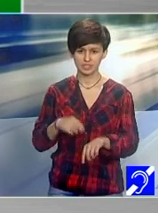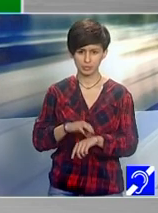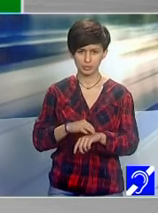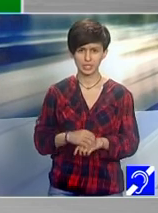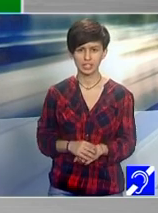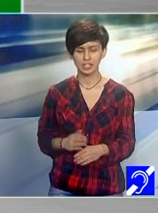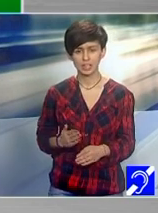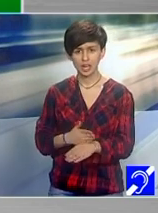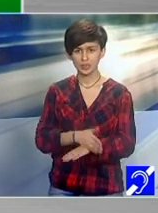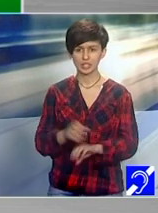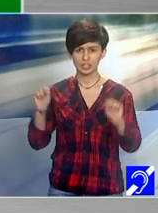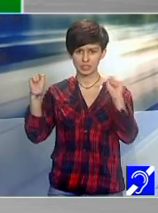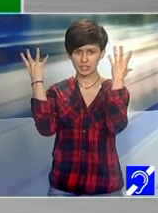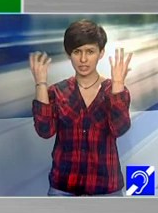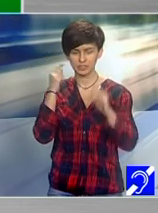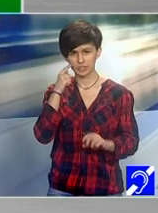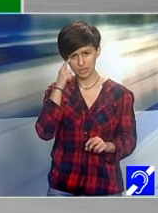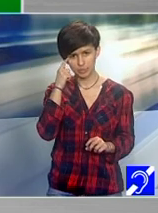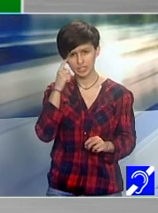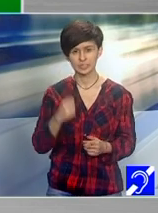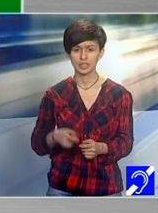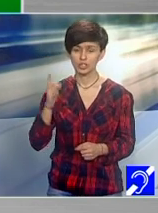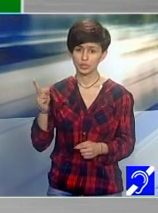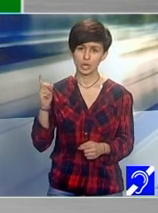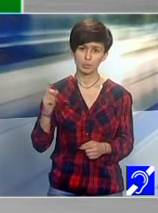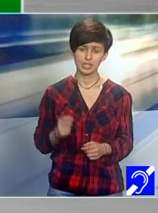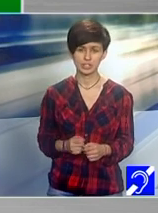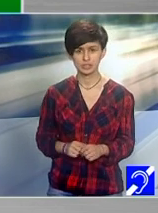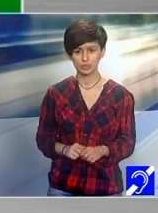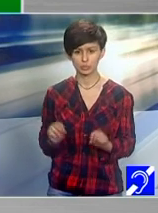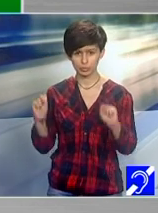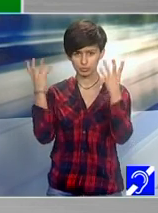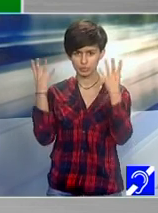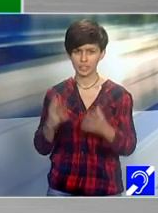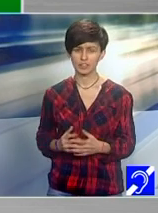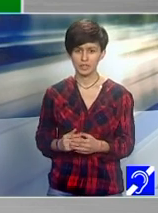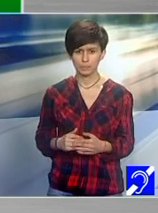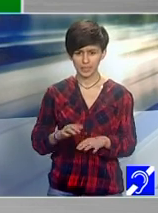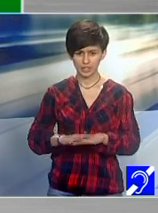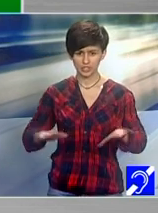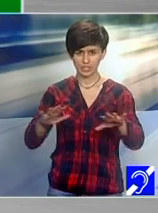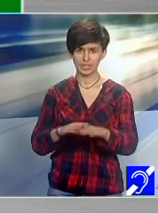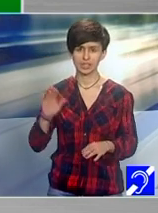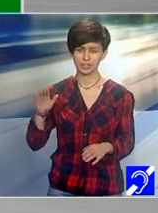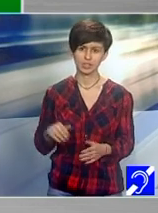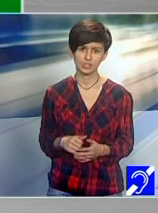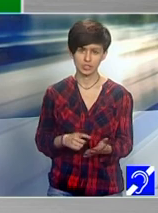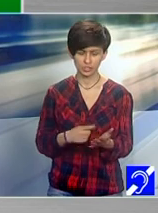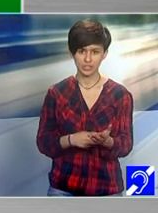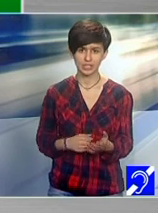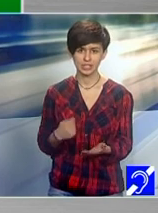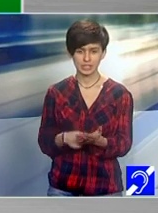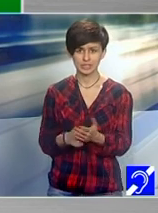grevă japoneză și amenință cu grevă generală. Vor salarii mai mari și condiții de muncă decentă. Premierul Dacian Cioloș